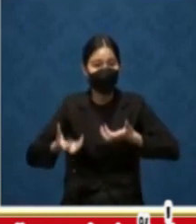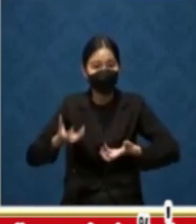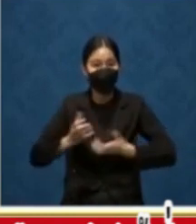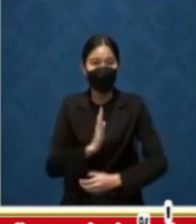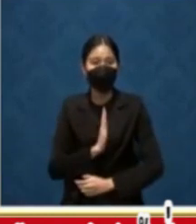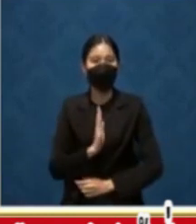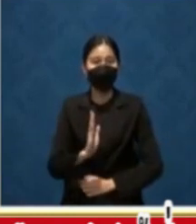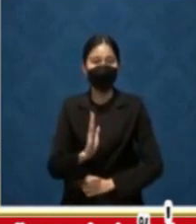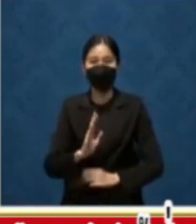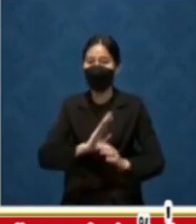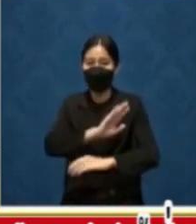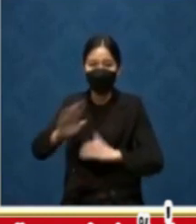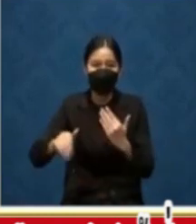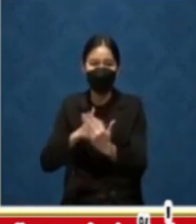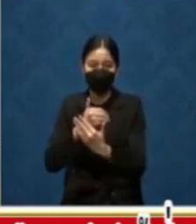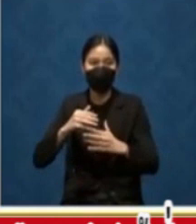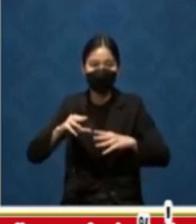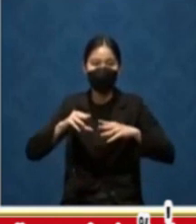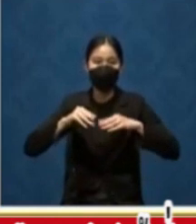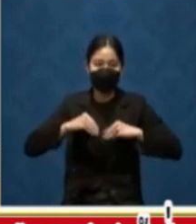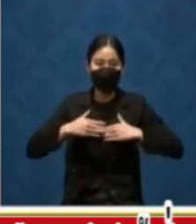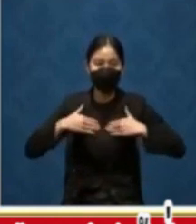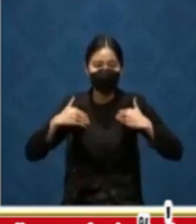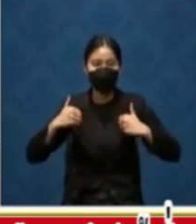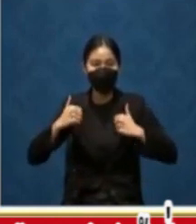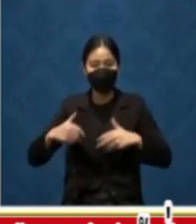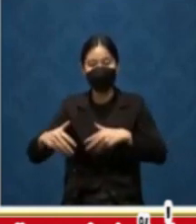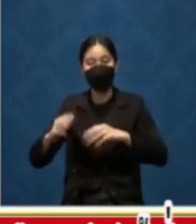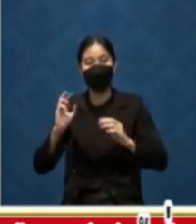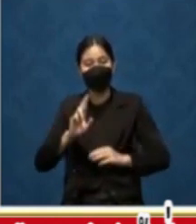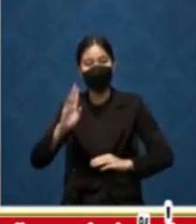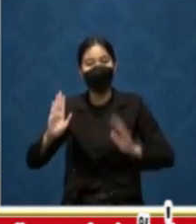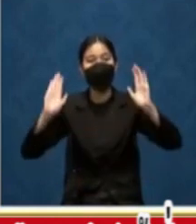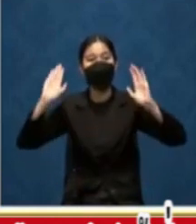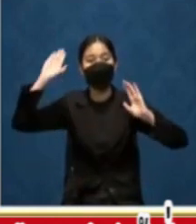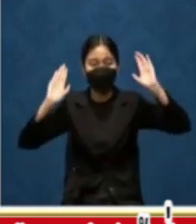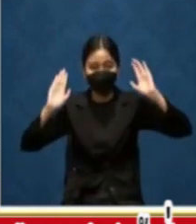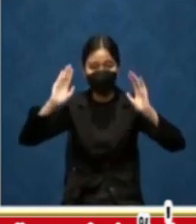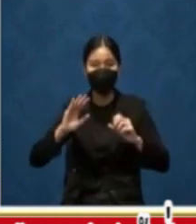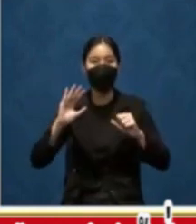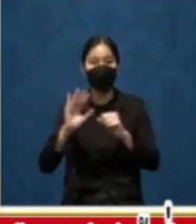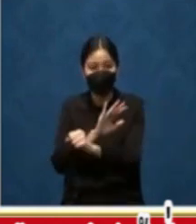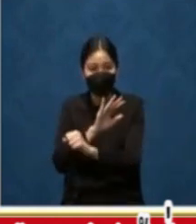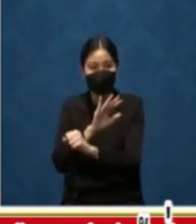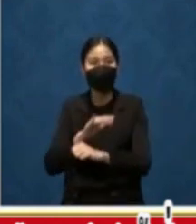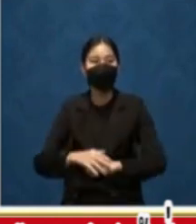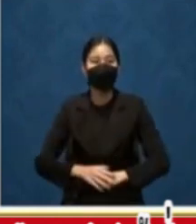ยุติธรรมเที่ยงธรรมทุกคนอุ่นใจได้รับการยอมรับประชาธิปไตยสมบูรณ์